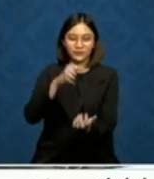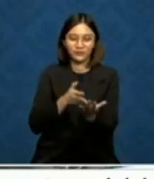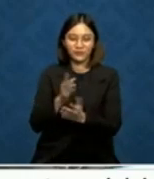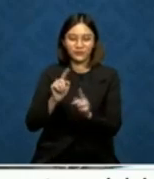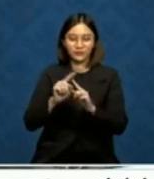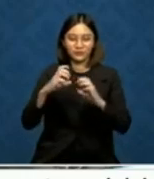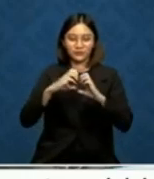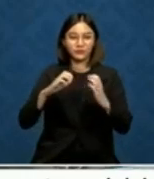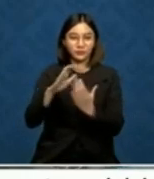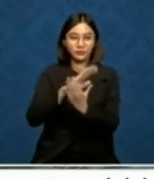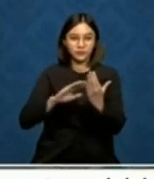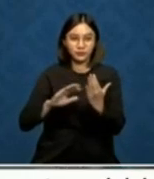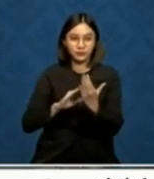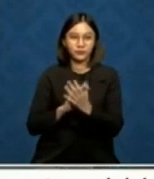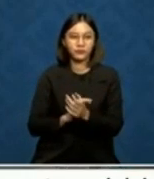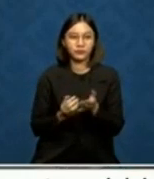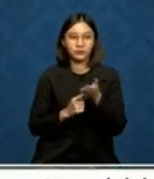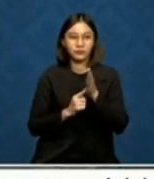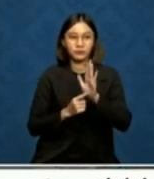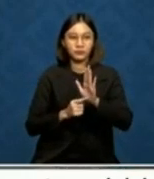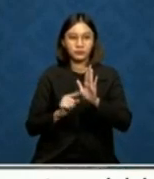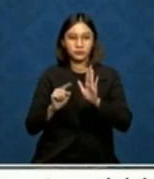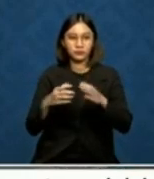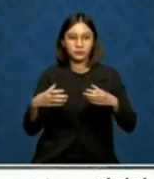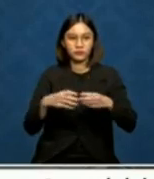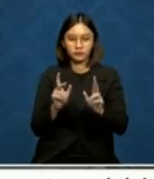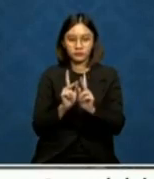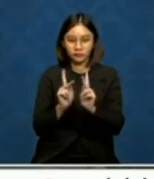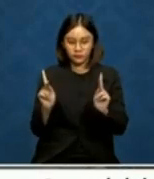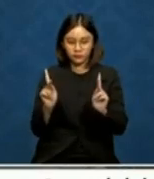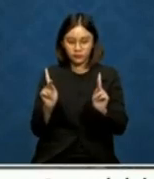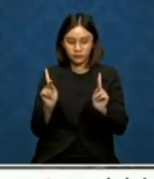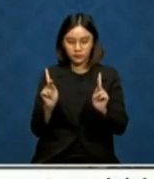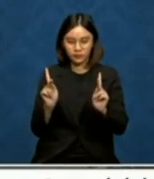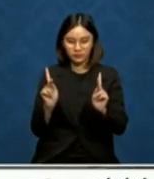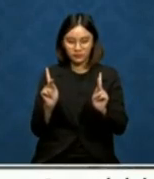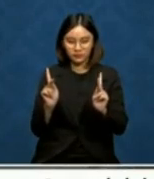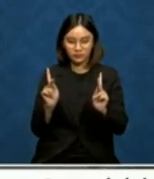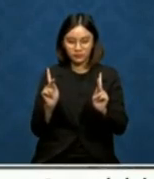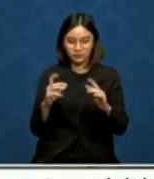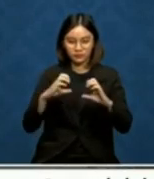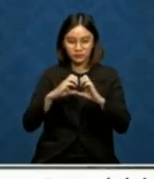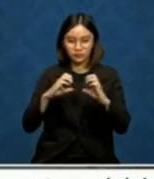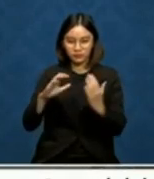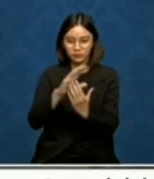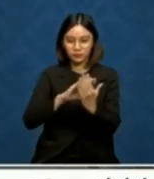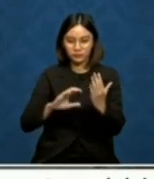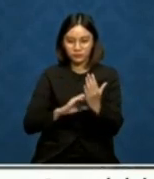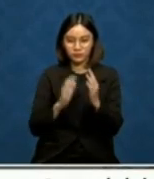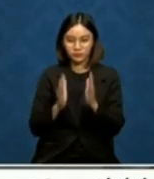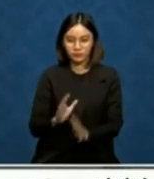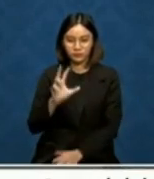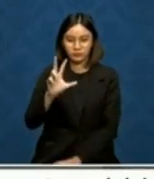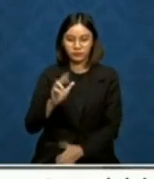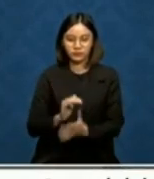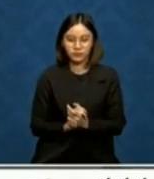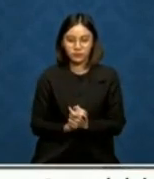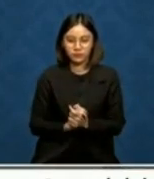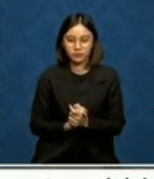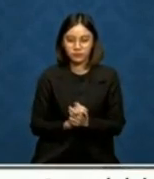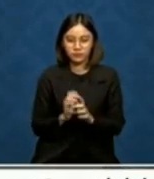รรคภูมิใจไทยขอเสนอกรรมาธิการในสัดส่วนของพรรคภูมิใจไทย3ท่าน